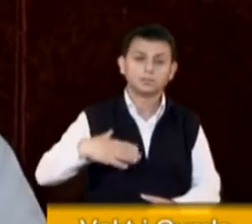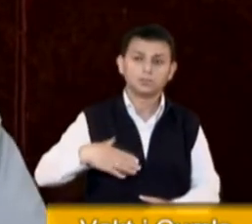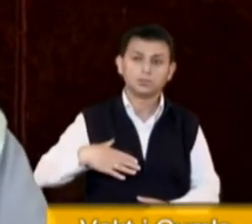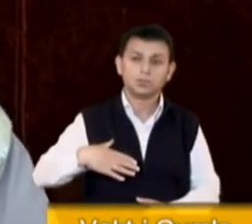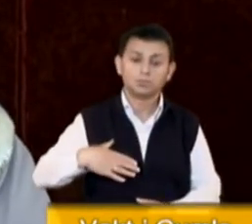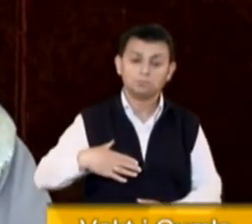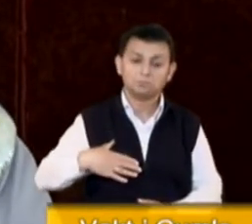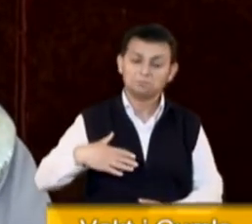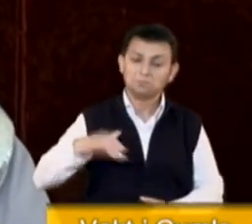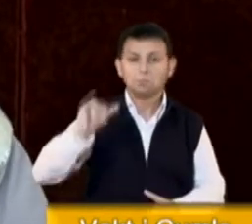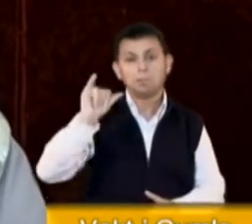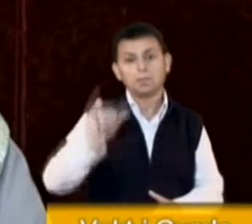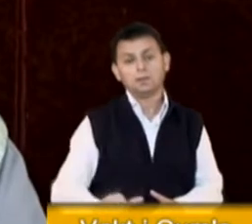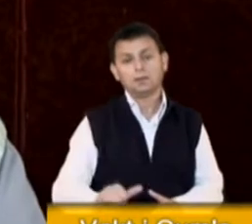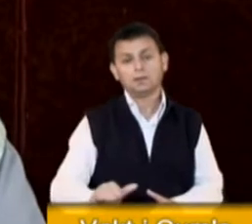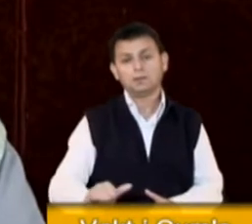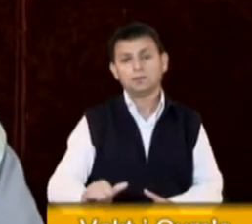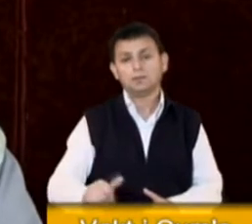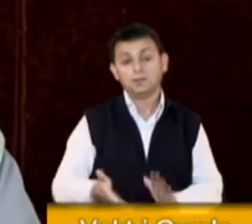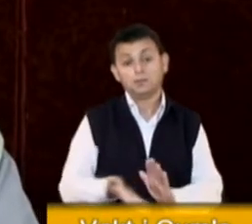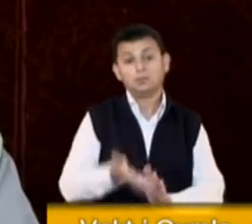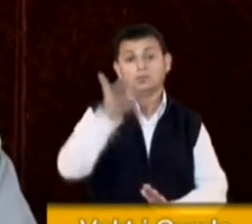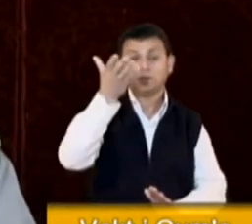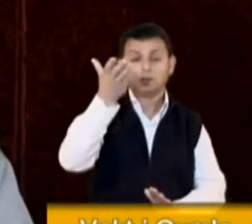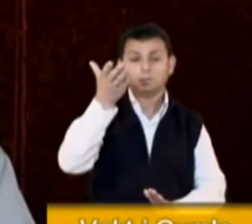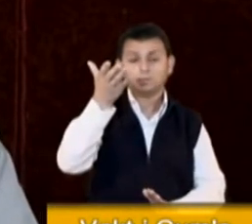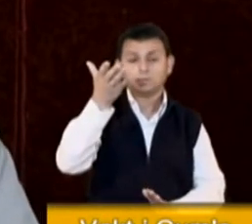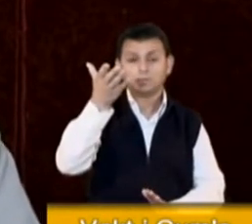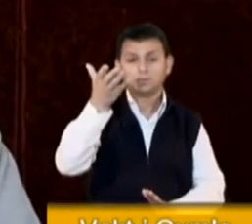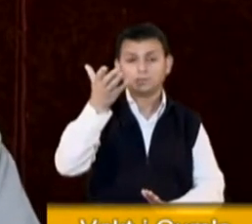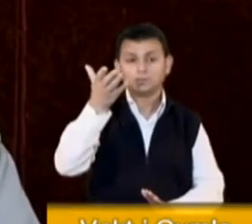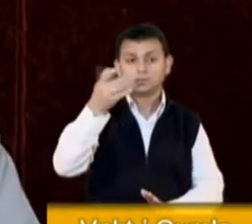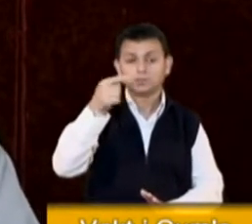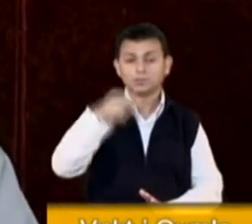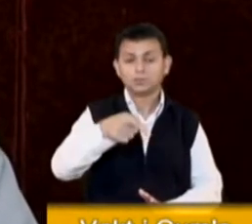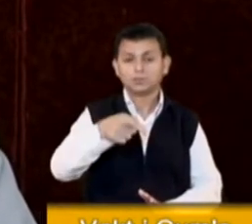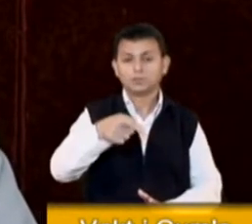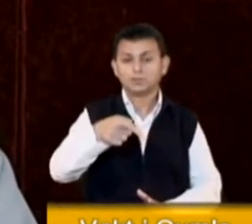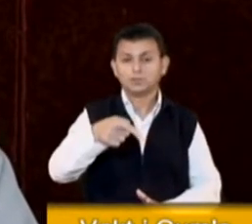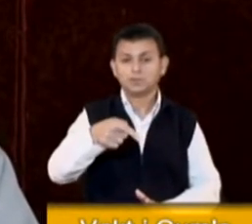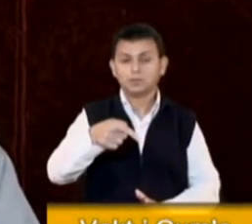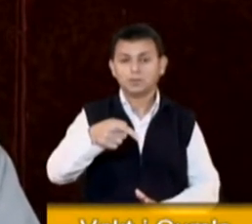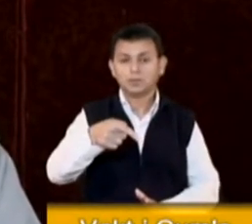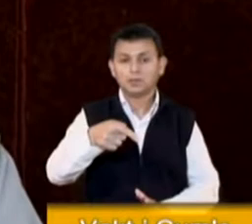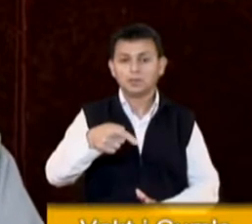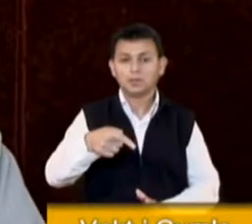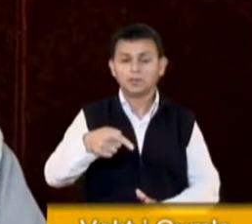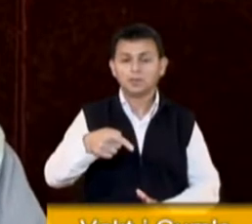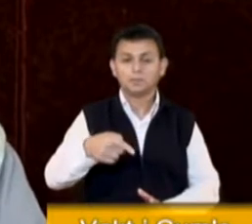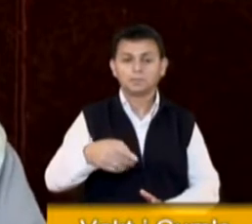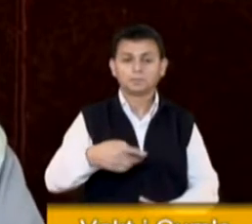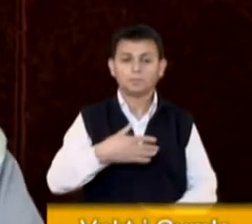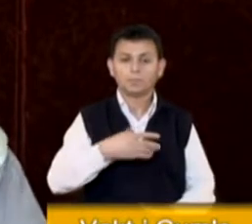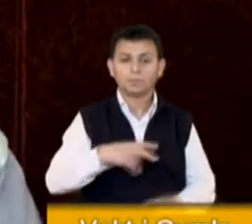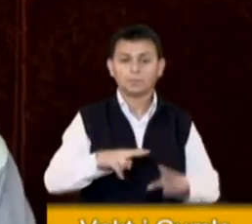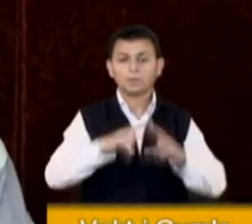etmiş. Sonra bakmış ki ne yazdı acaba? Bismillahirrahmanirrahim. وَمَا مِنْ دَابَّتٍ فِي الْاَرْضِ اِلَّا عَلَى اللّٰهِ